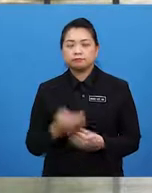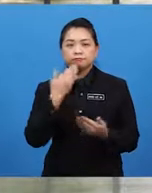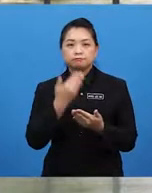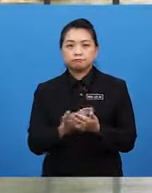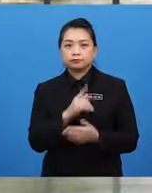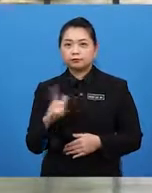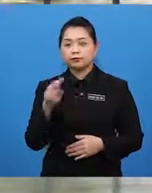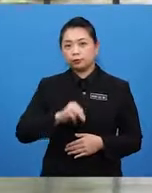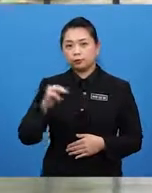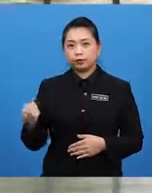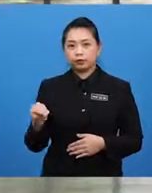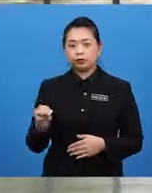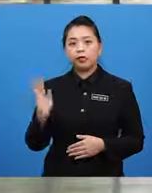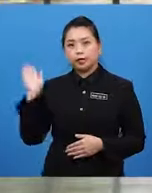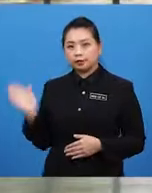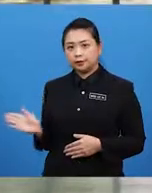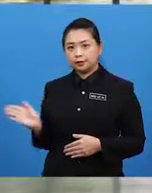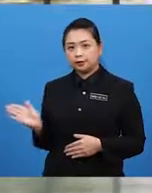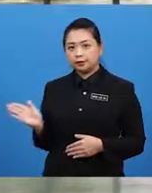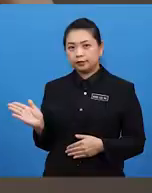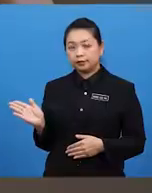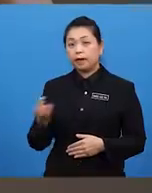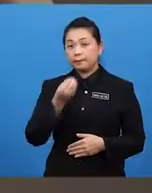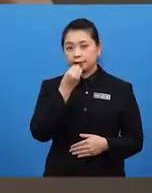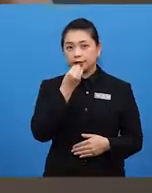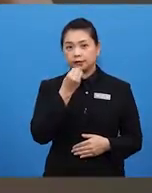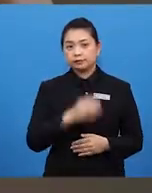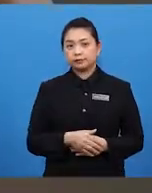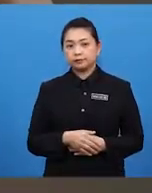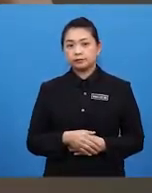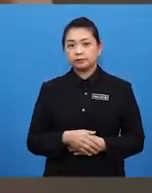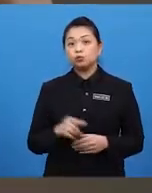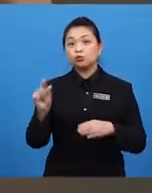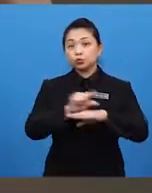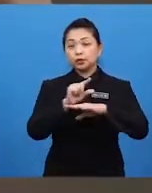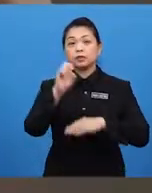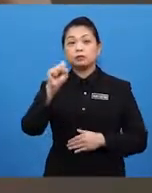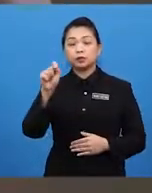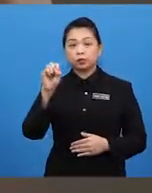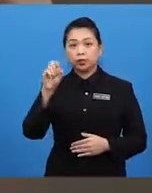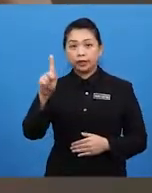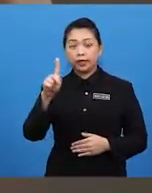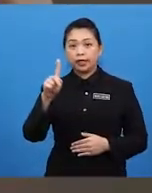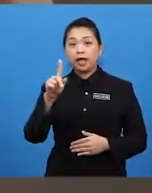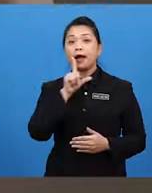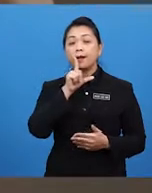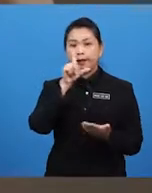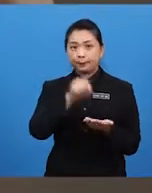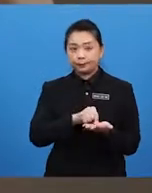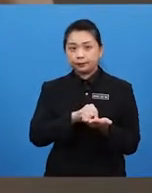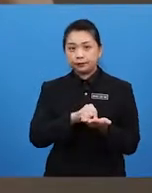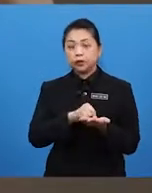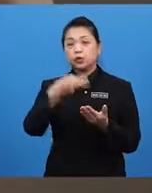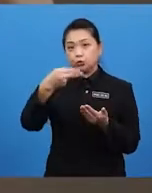file-file yang meliputi Inilah hasil masakan wa asas kan stok ayam Supreme cendawan